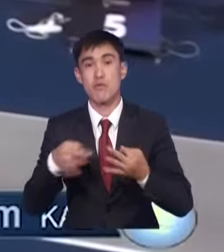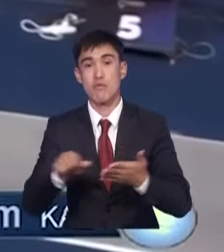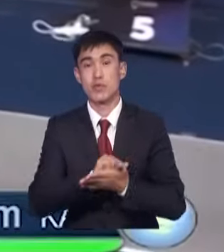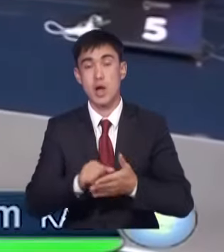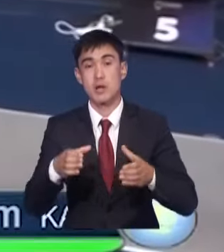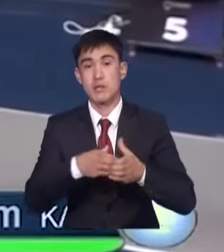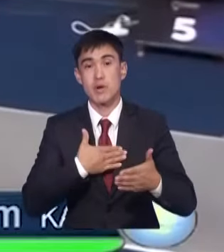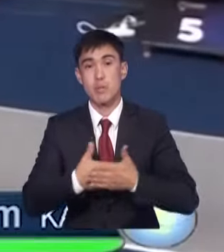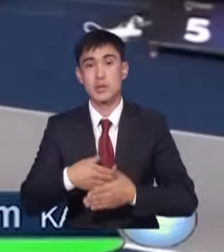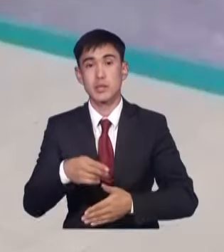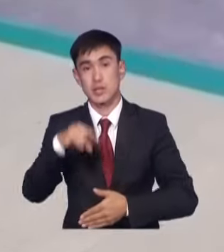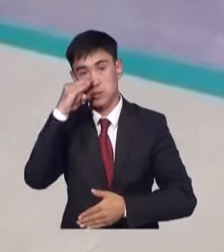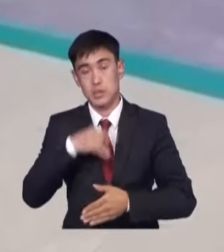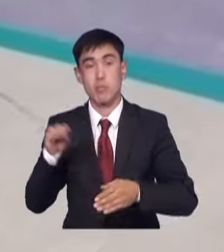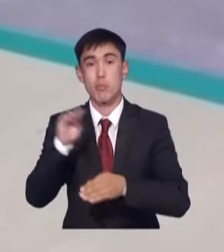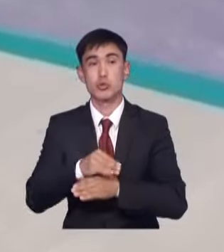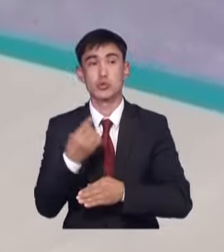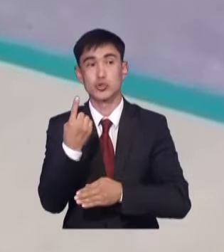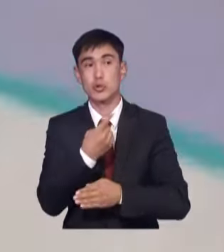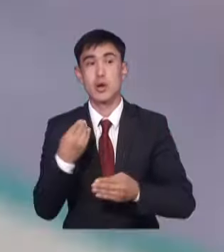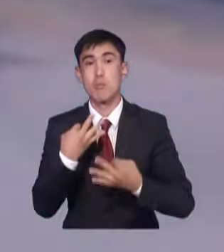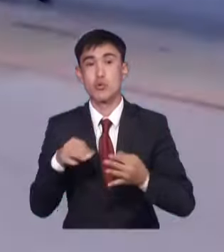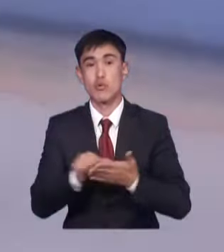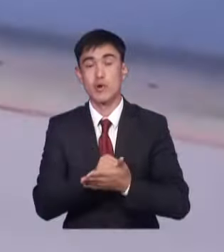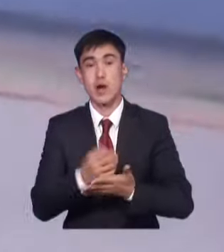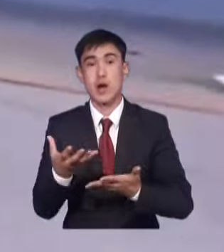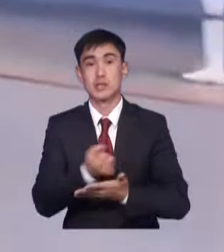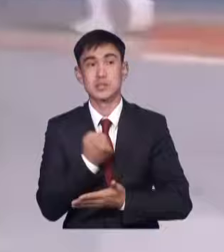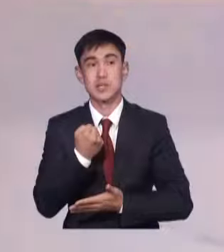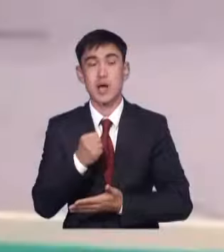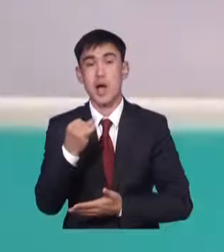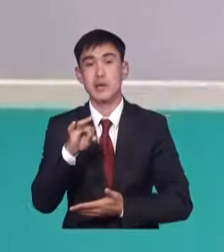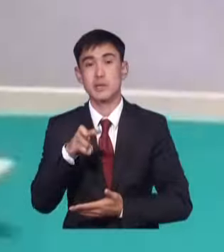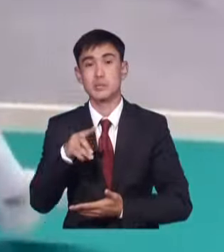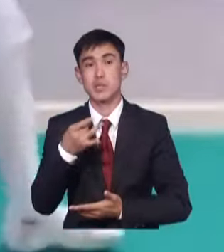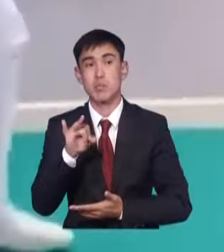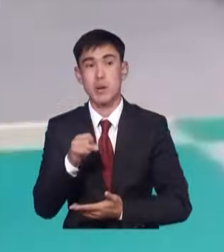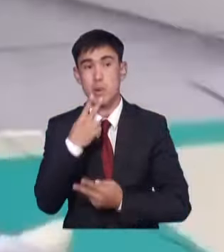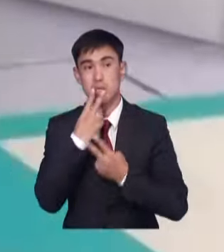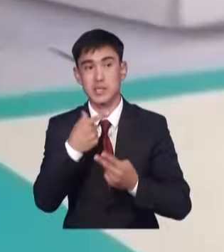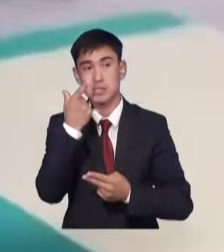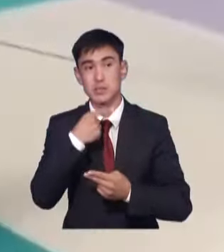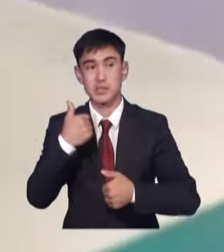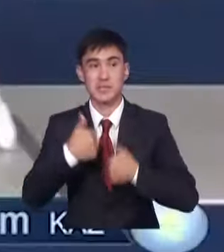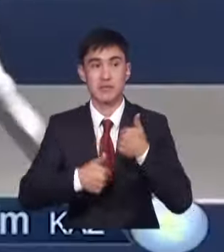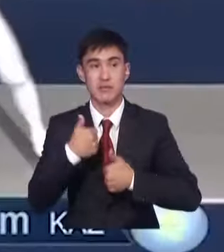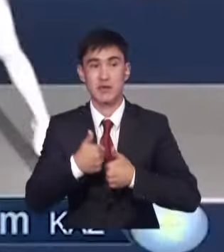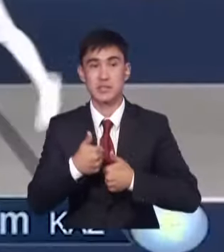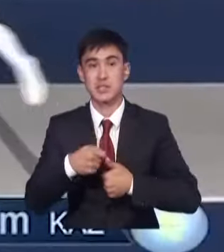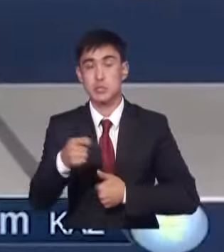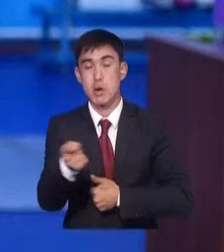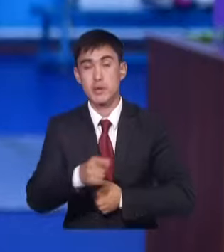актив команды Казахстана пополнился ещё одной путёвкой её обладательницей стала Айгерим сарыбай проявивший себя в соревнованиях